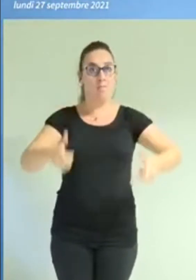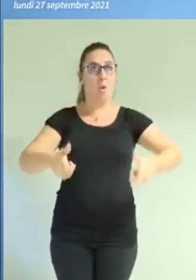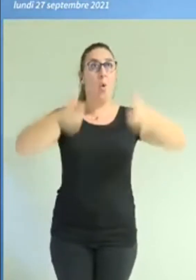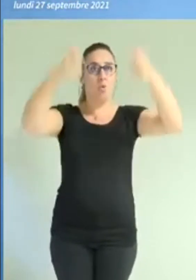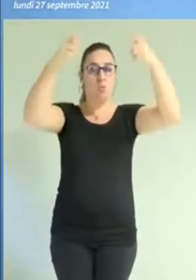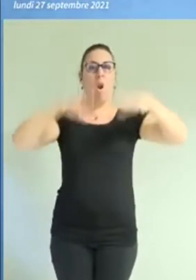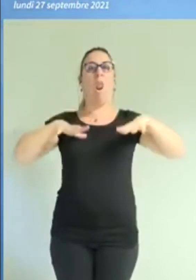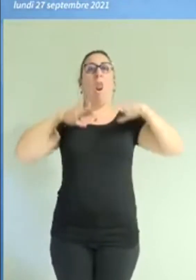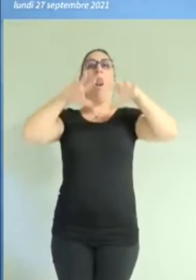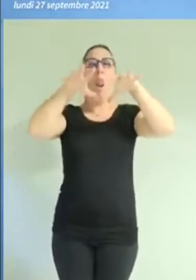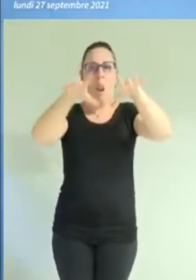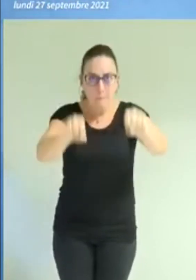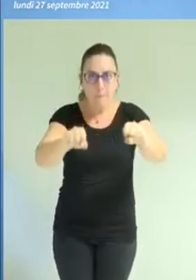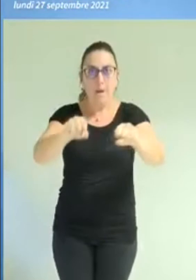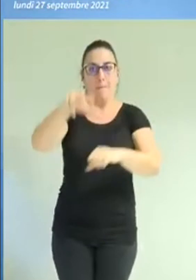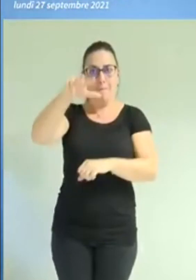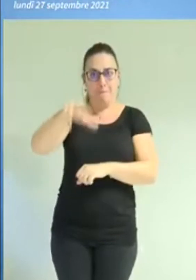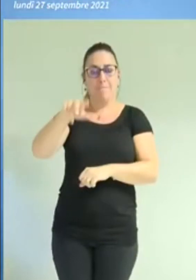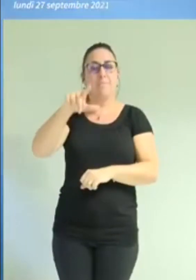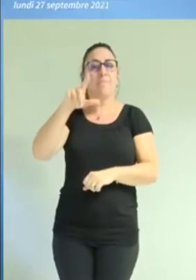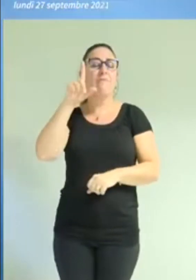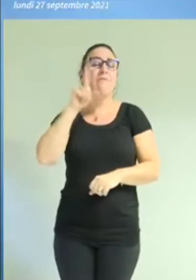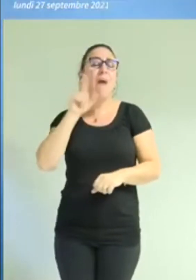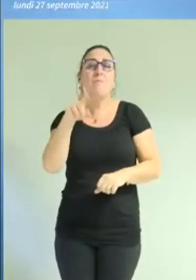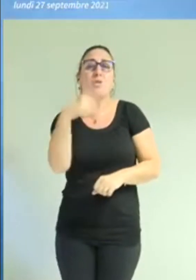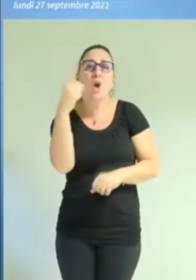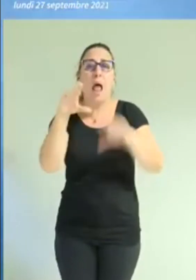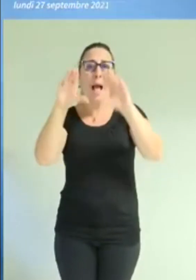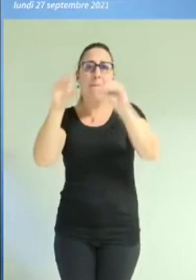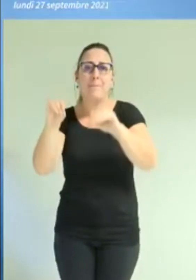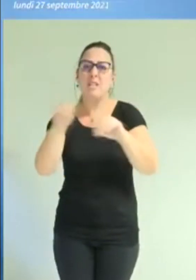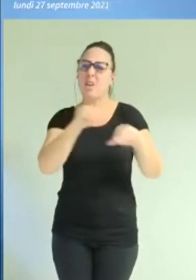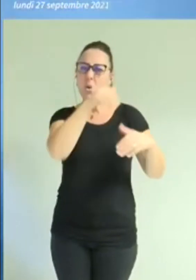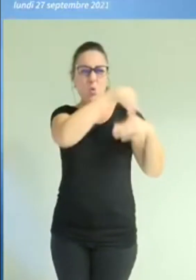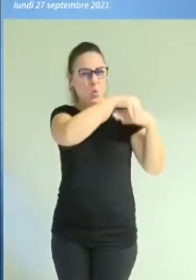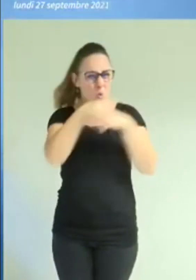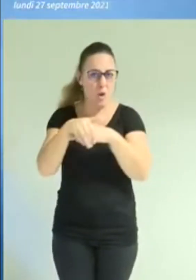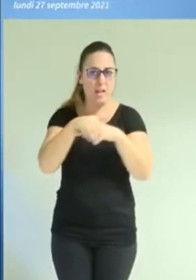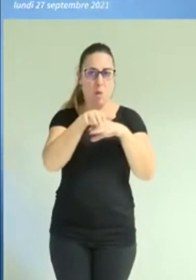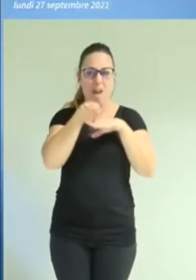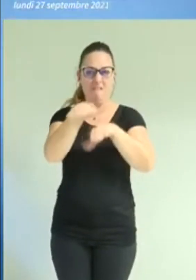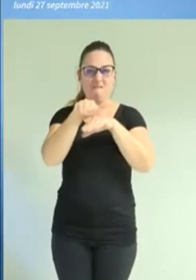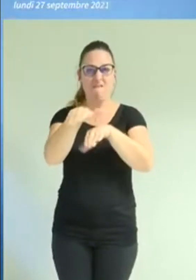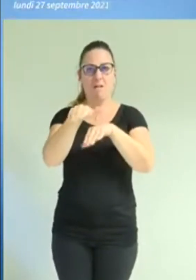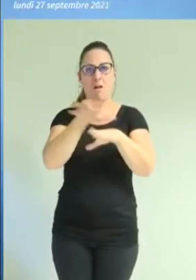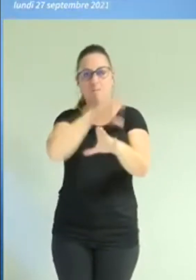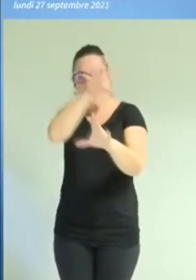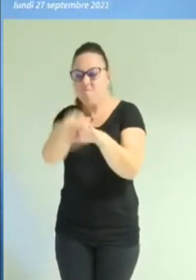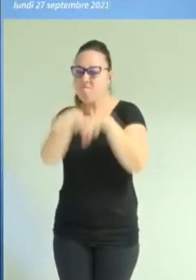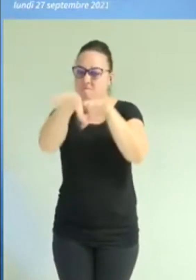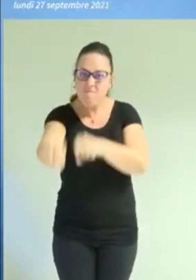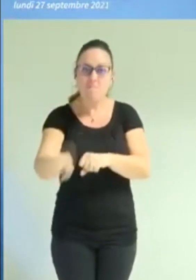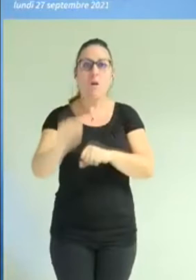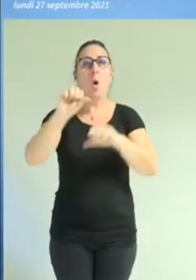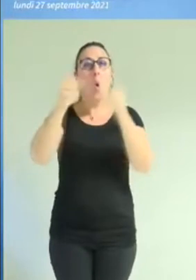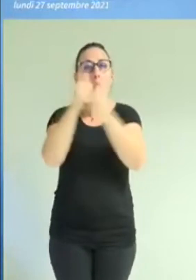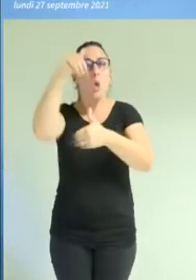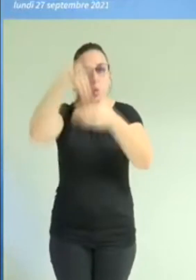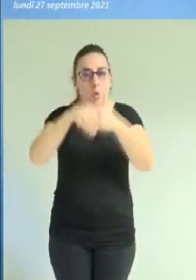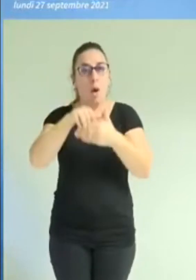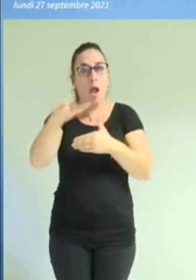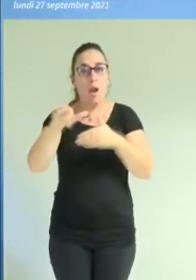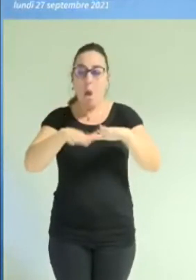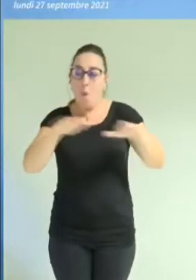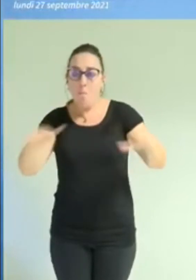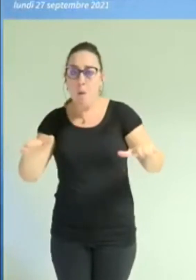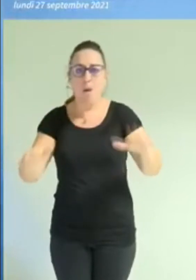ont envahi l'appartement d'une femme seule, qui sont venus tous les soirs chez elle à partir de 11h du soir pour l'occuper, qui a dû partir sans ses